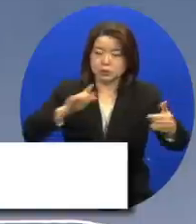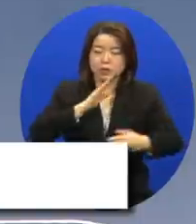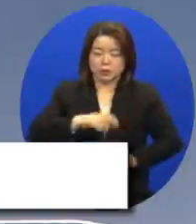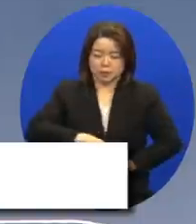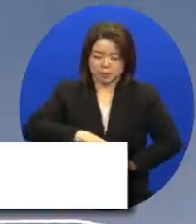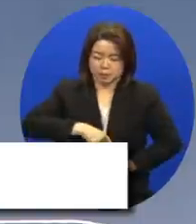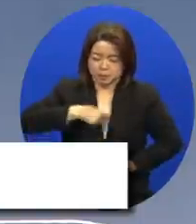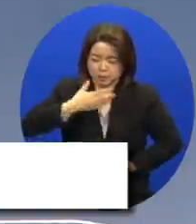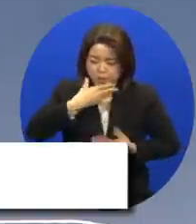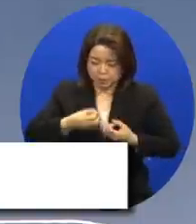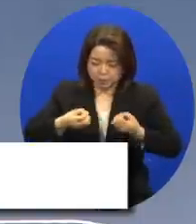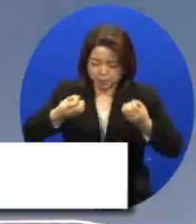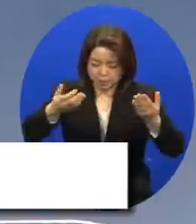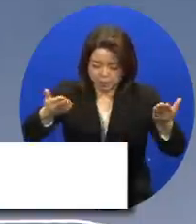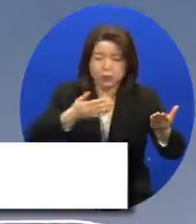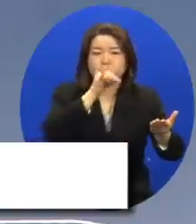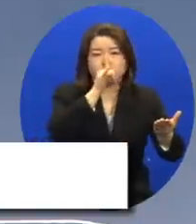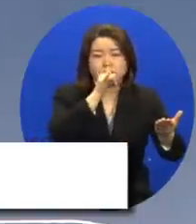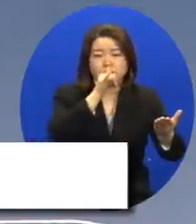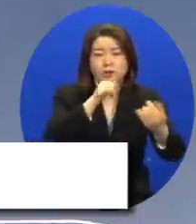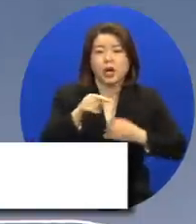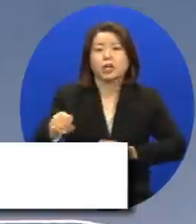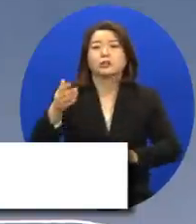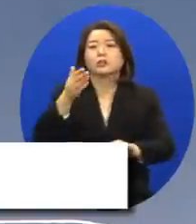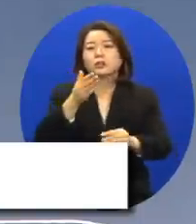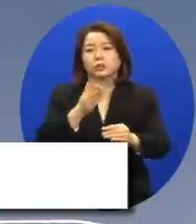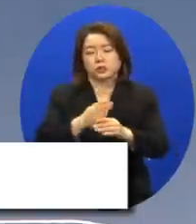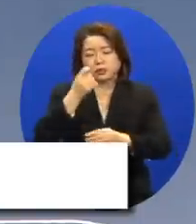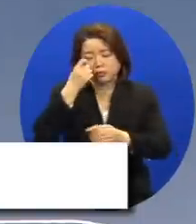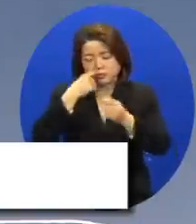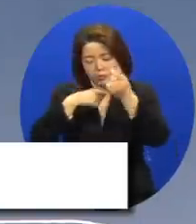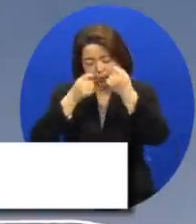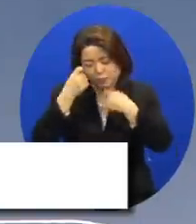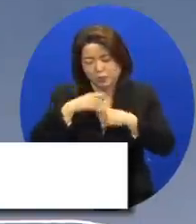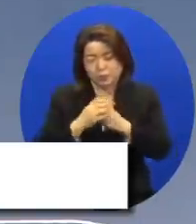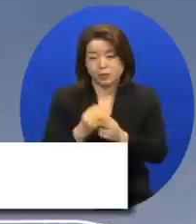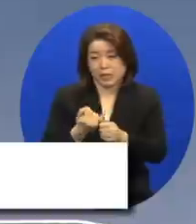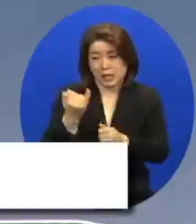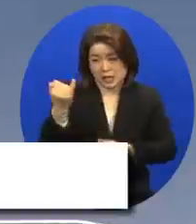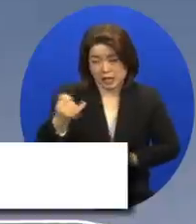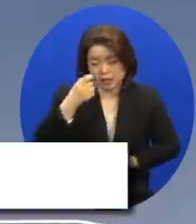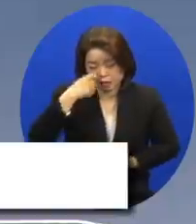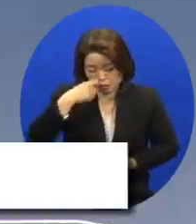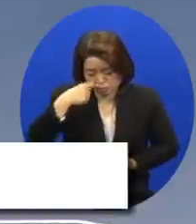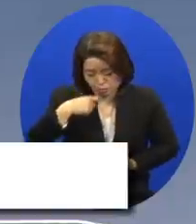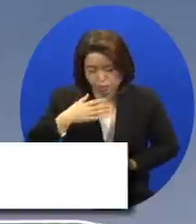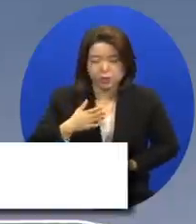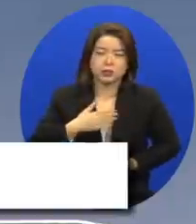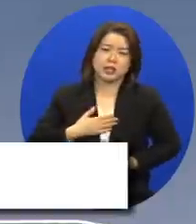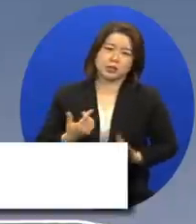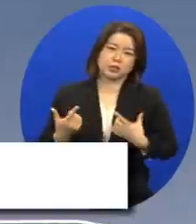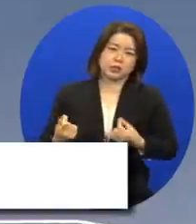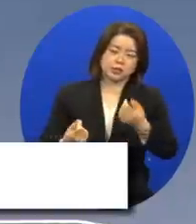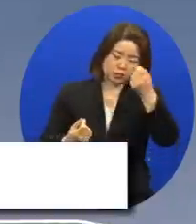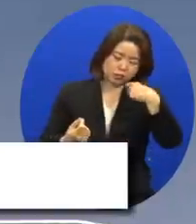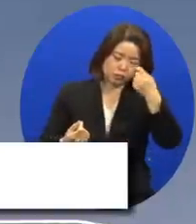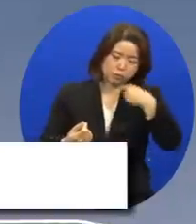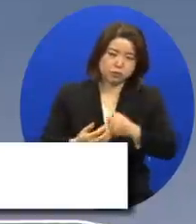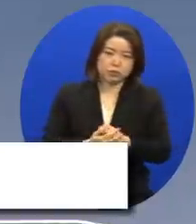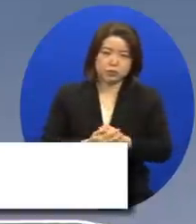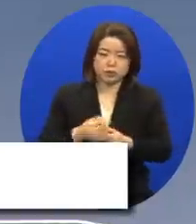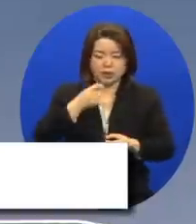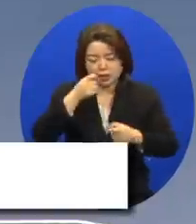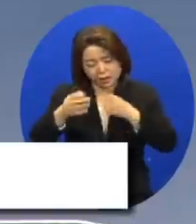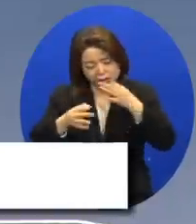있었습니다 그러자 1 울었습니다 아내도 울었고 저도 그렇습니다 통곡을